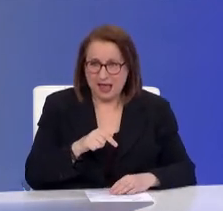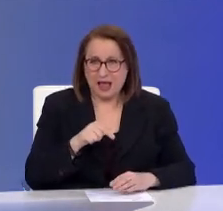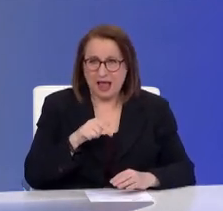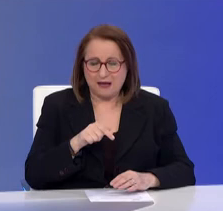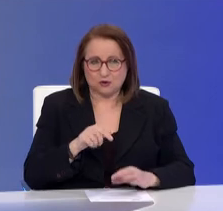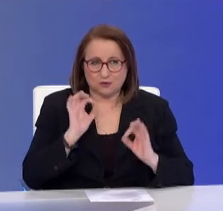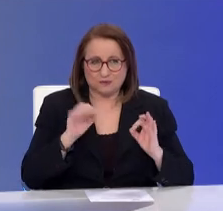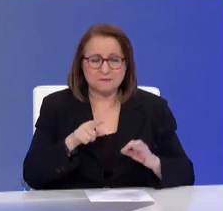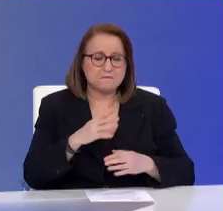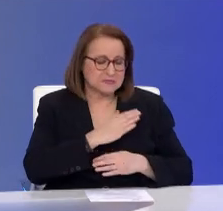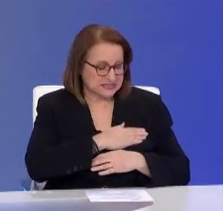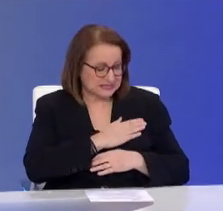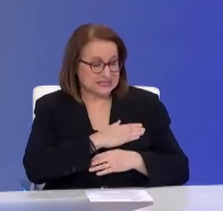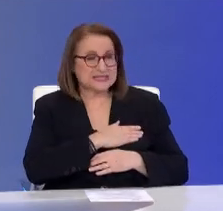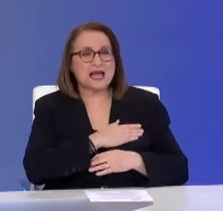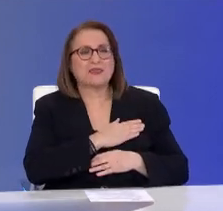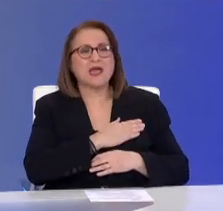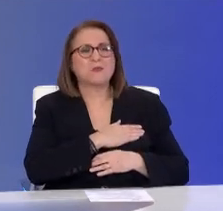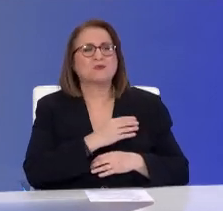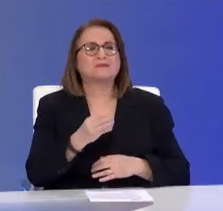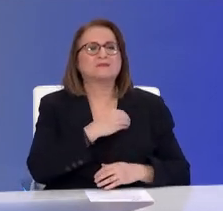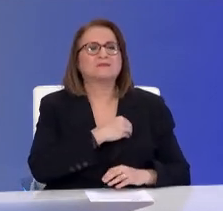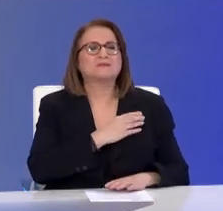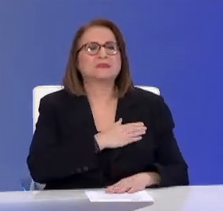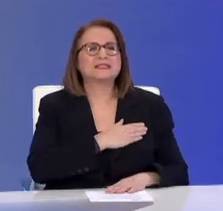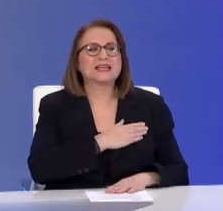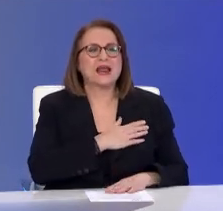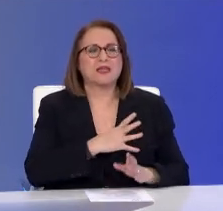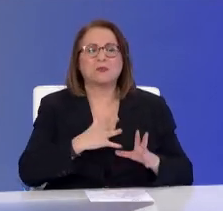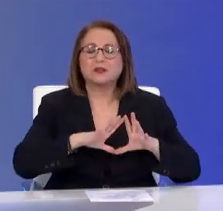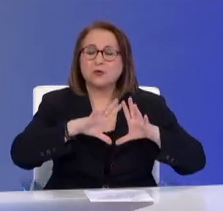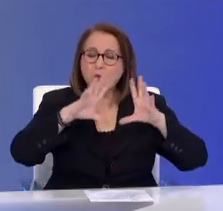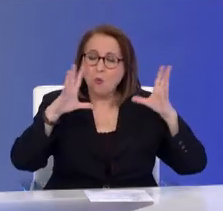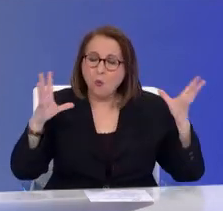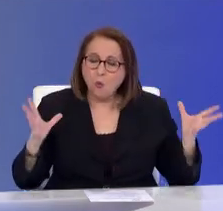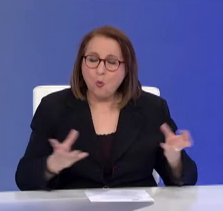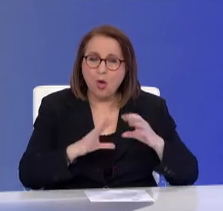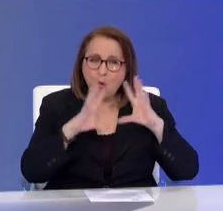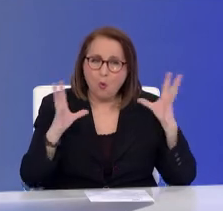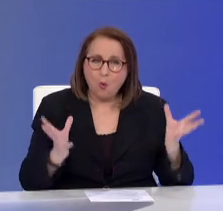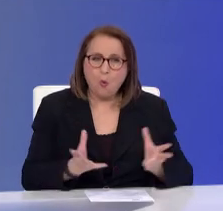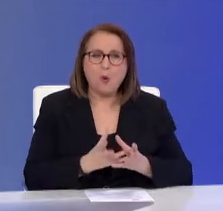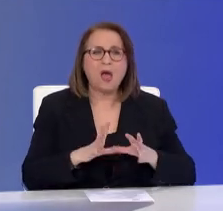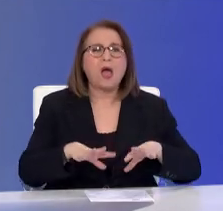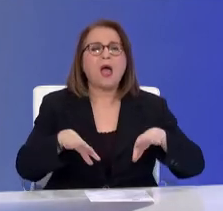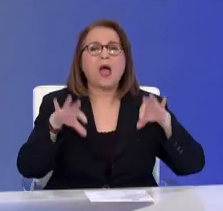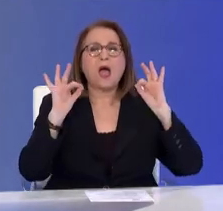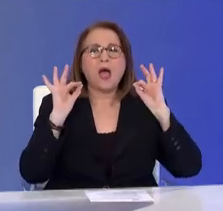έχω στην καρδιά μου, γιατί όλα ξεκίνησαν από